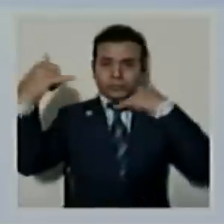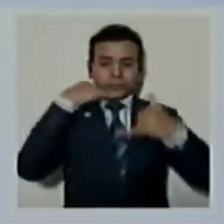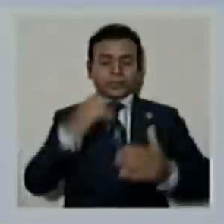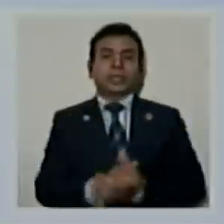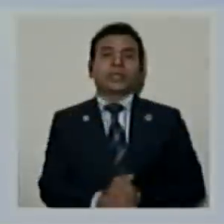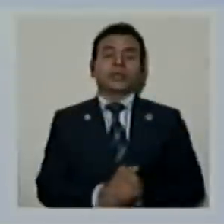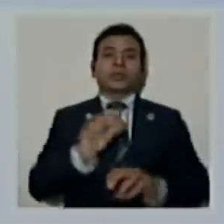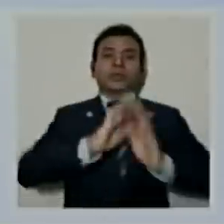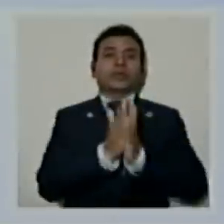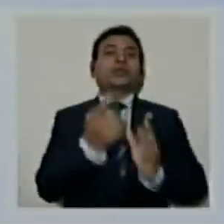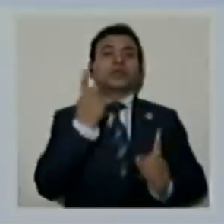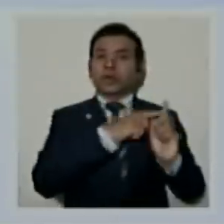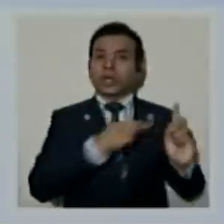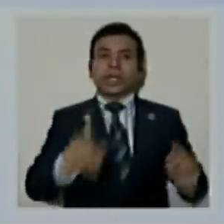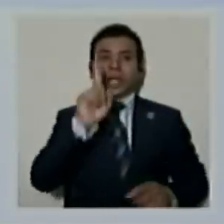4,10,471টি।